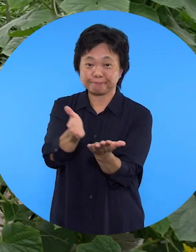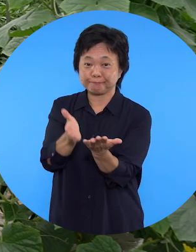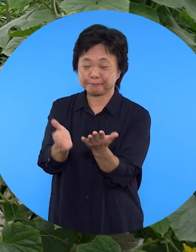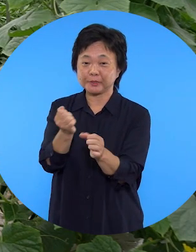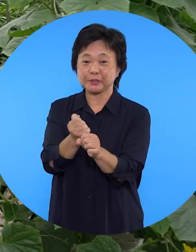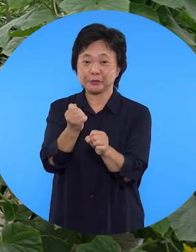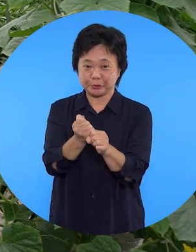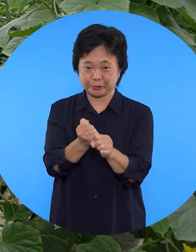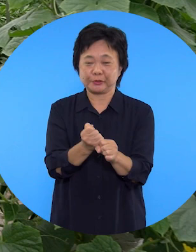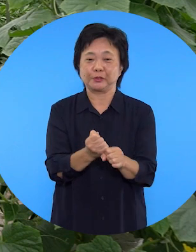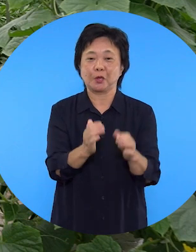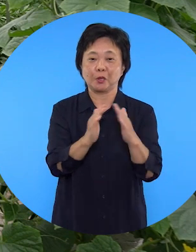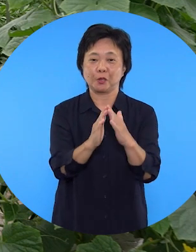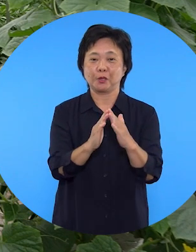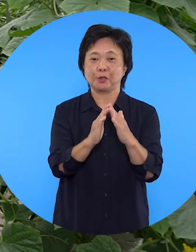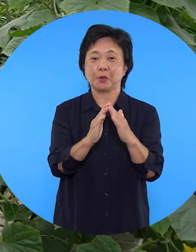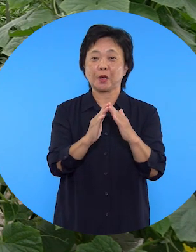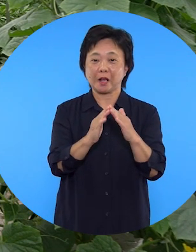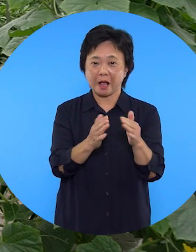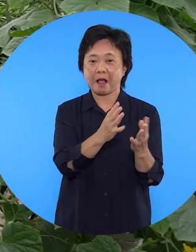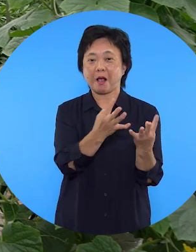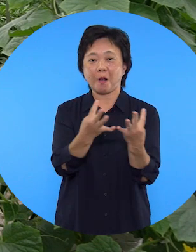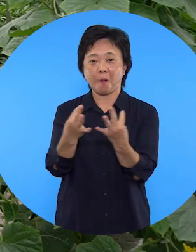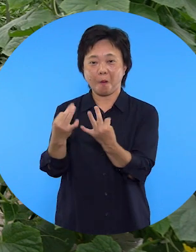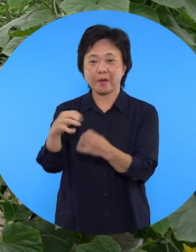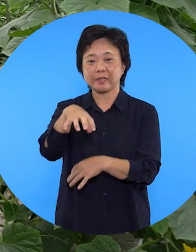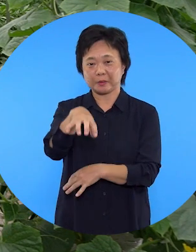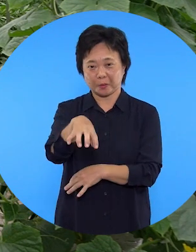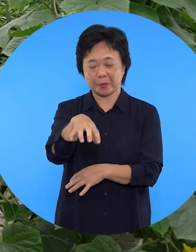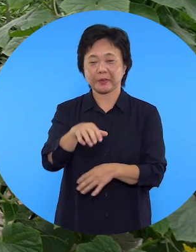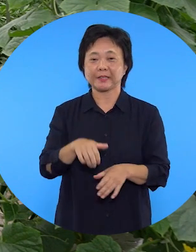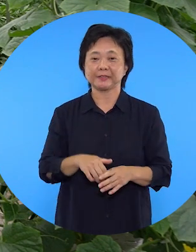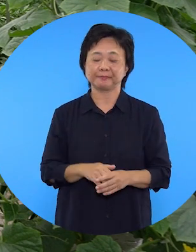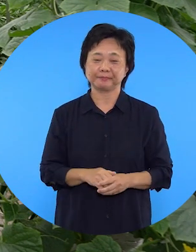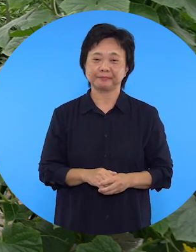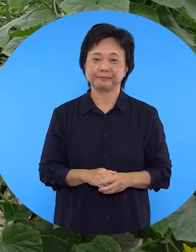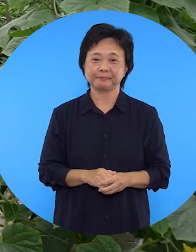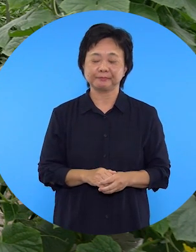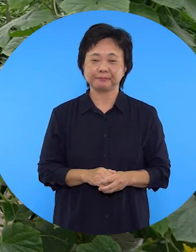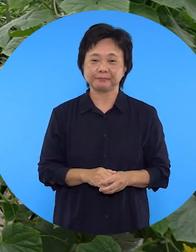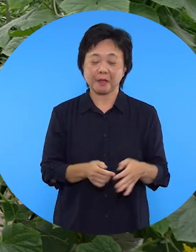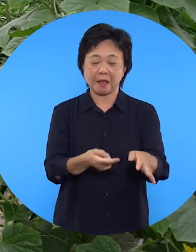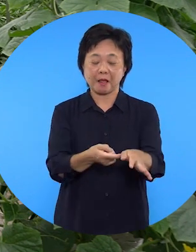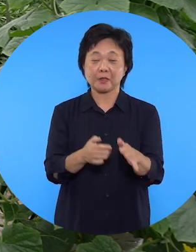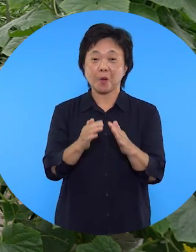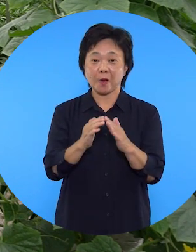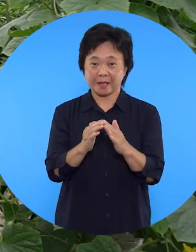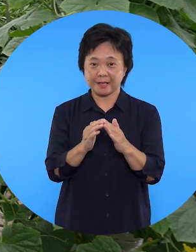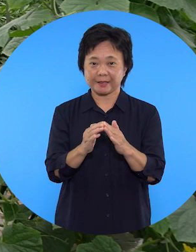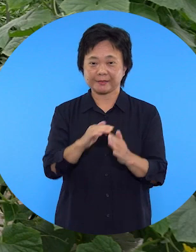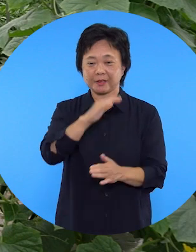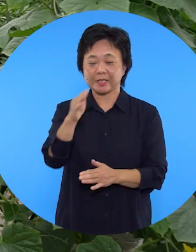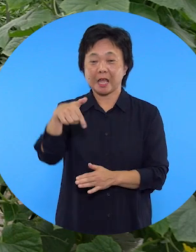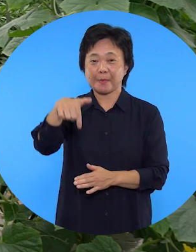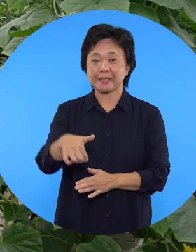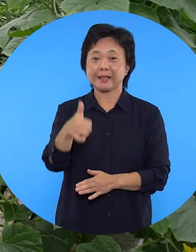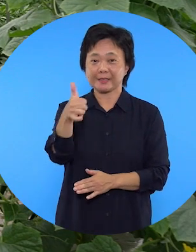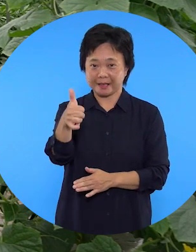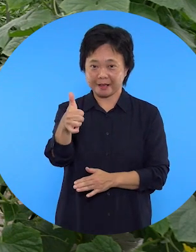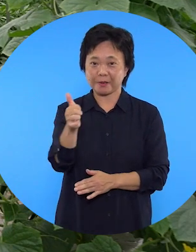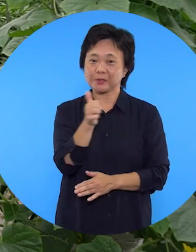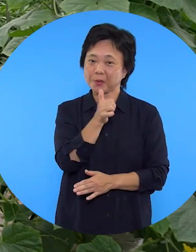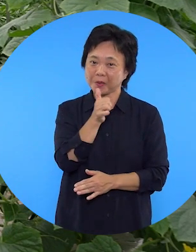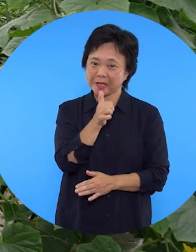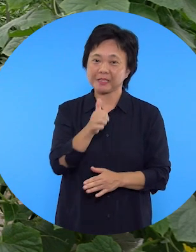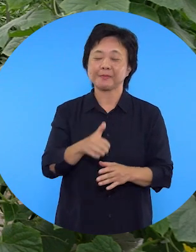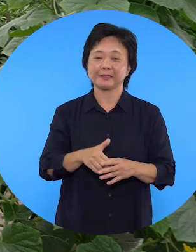生産する少量多品種栽培の農家が多いところですそんな農家さんの一人山下さをご